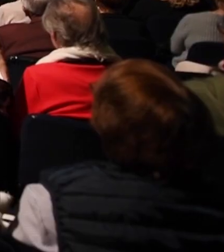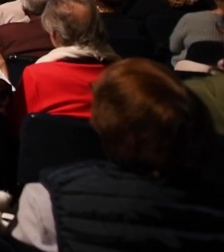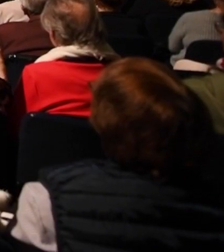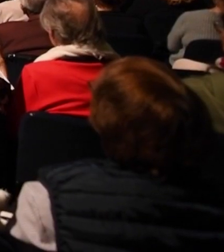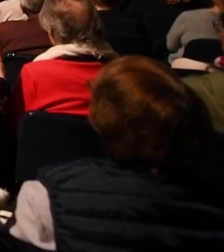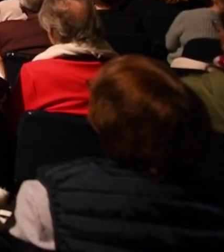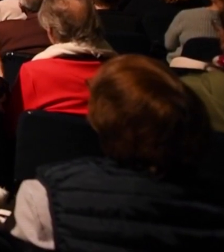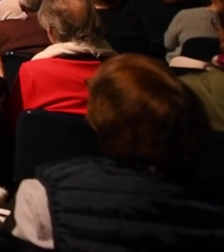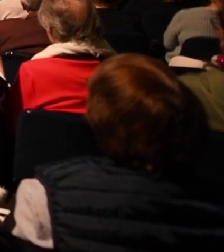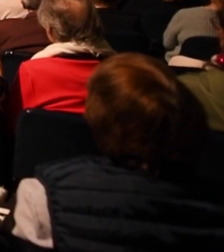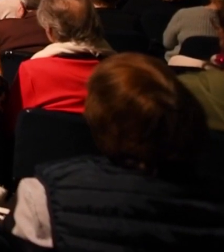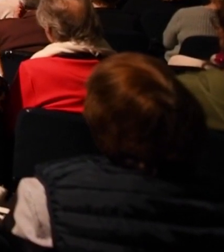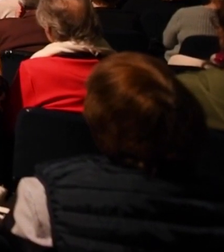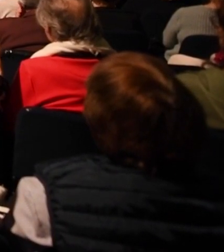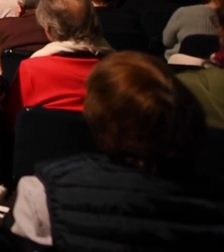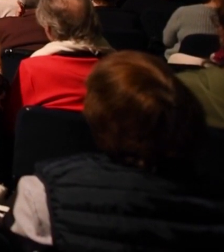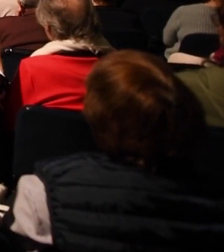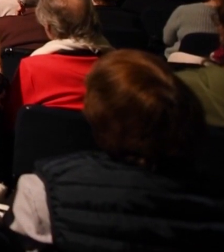Je suis sincèrement désolée.